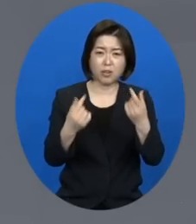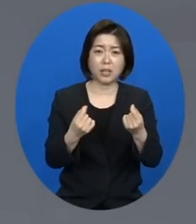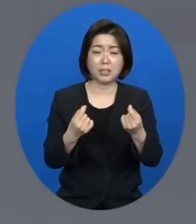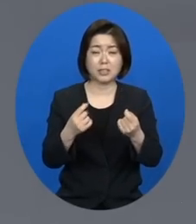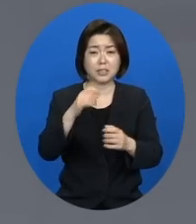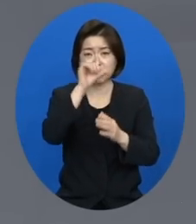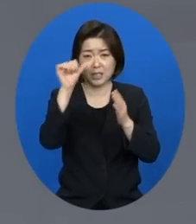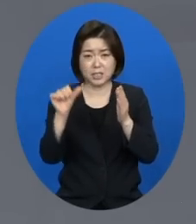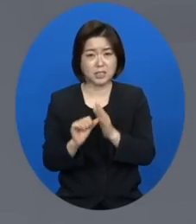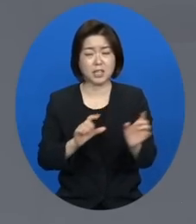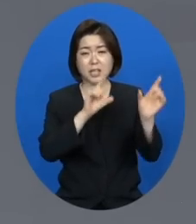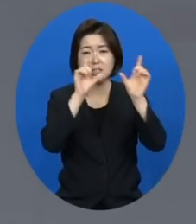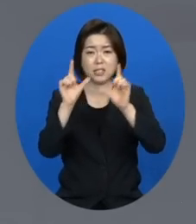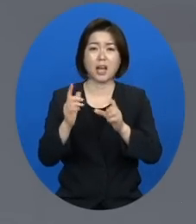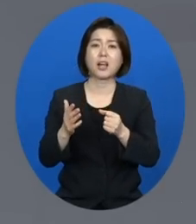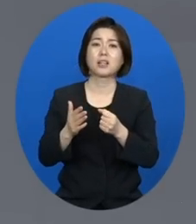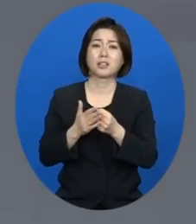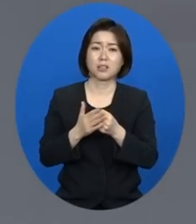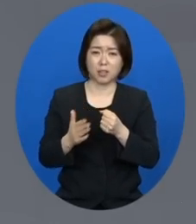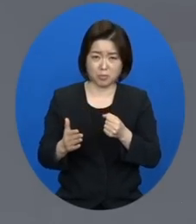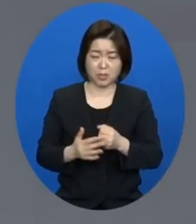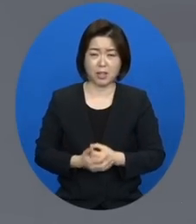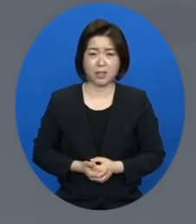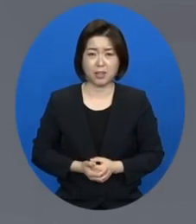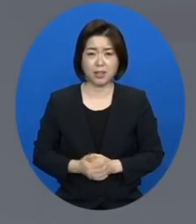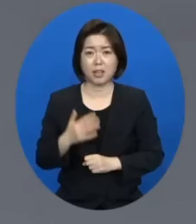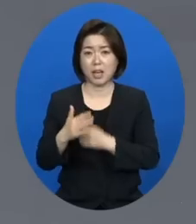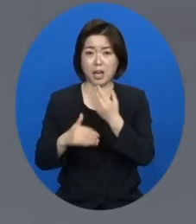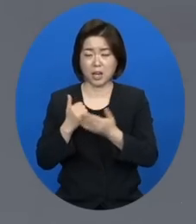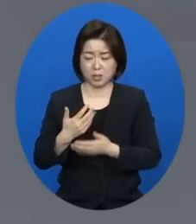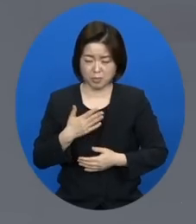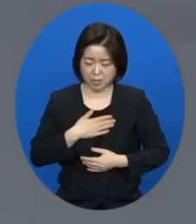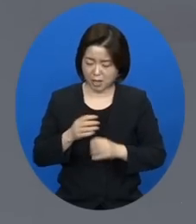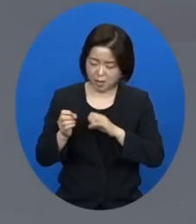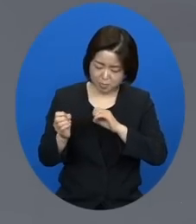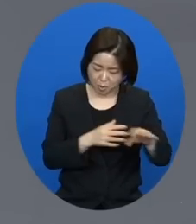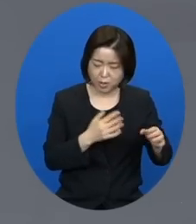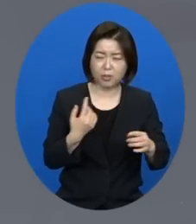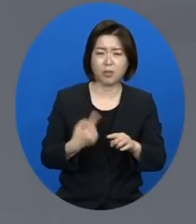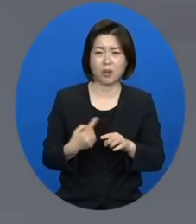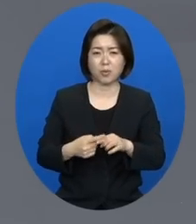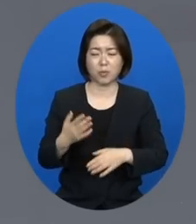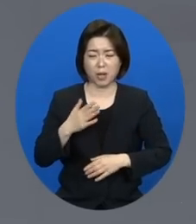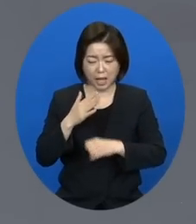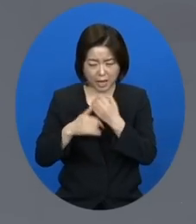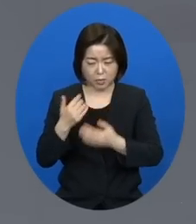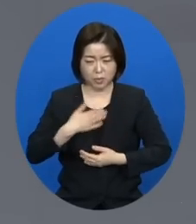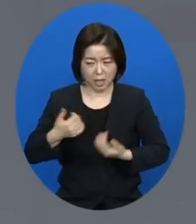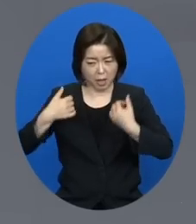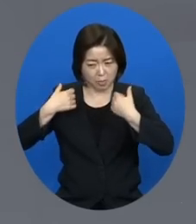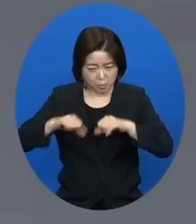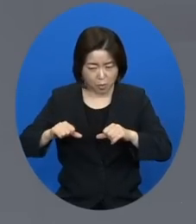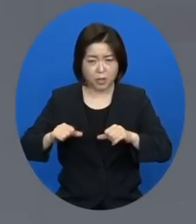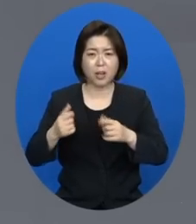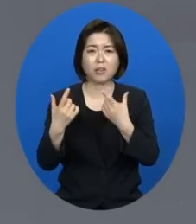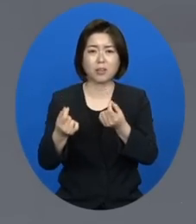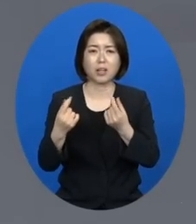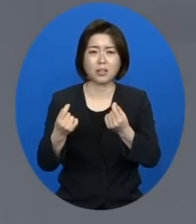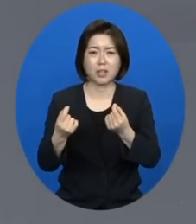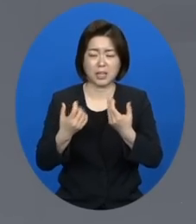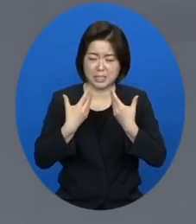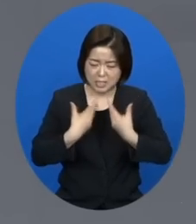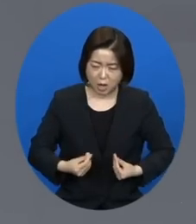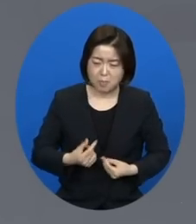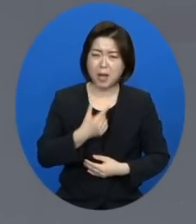인생을 살기 때문에 하나님 나를 버리셨고 하나님도 나를 포기하셨다라고 하는 절망하고